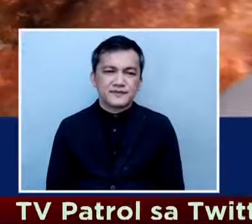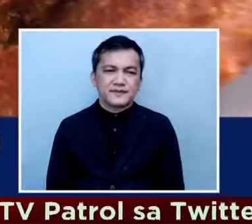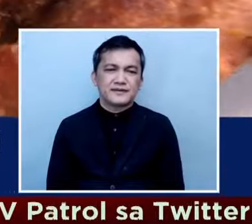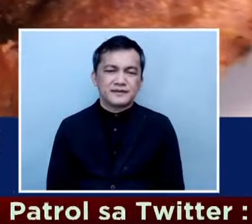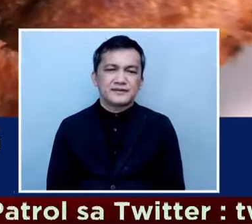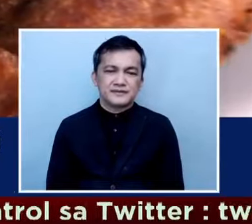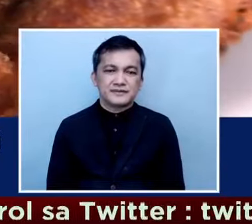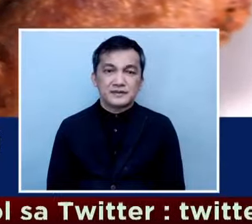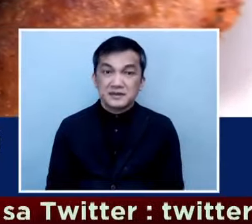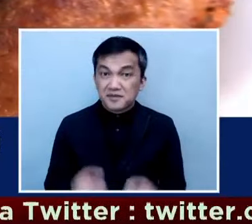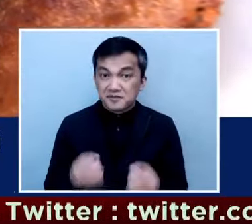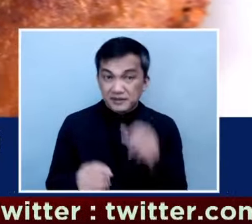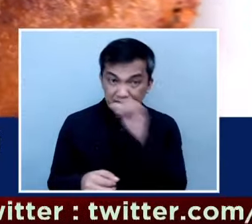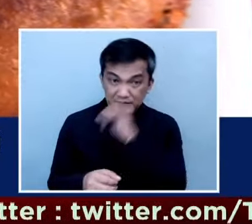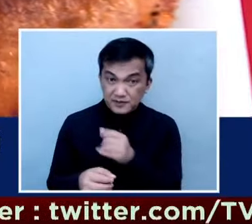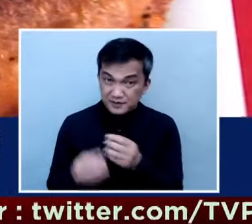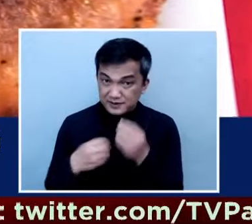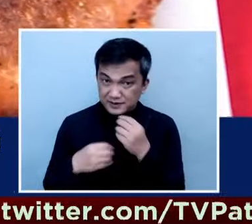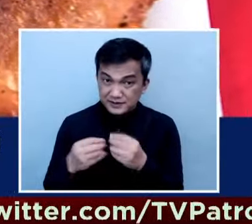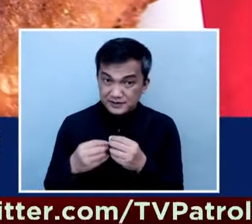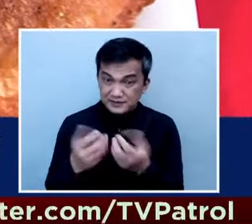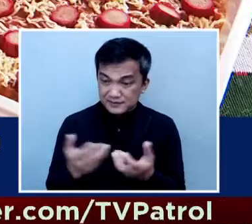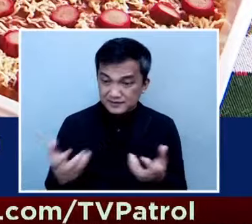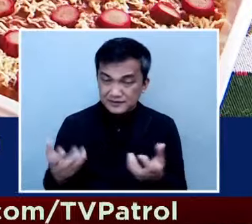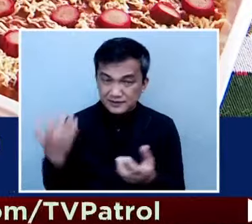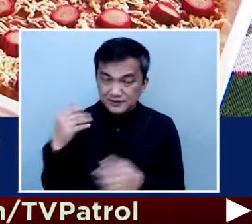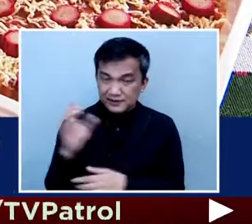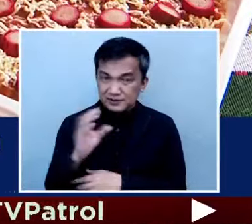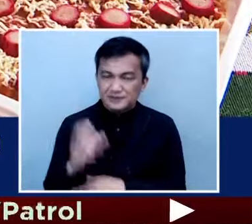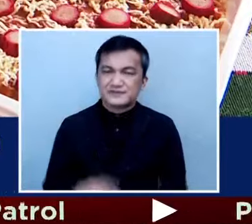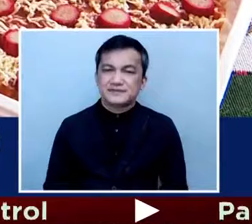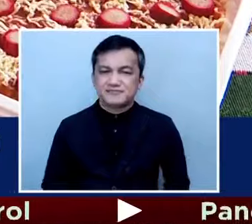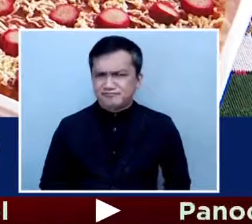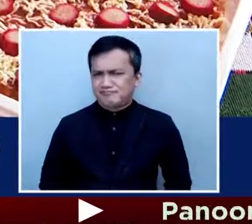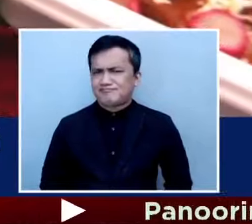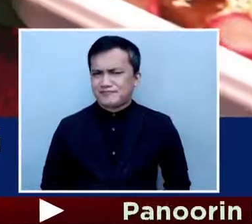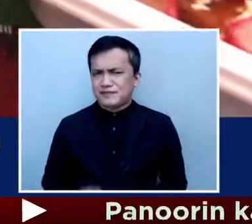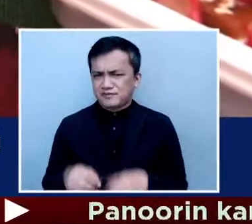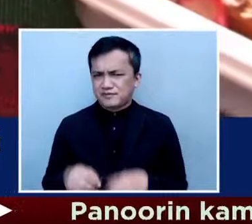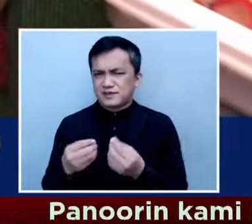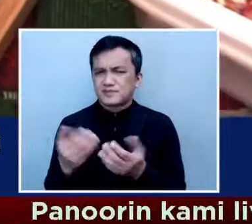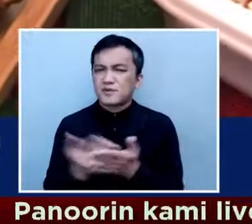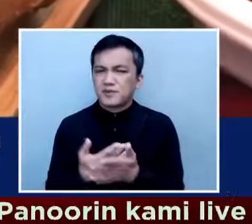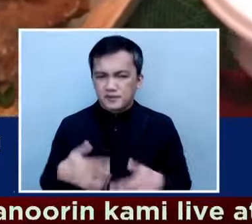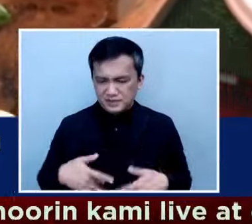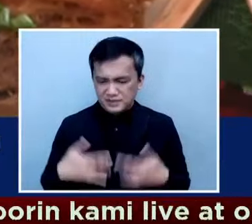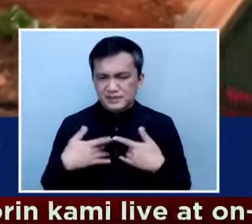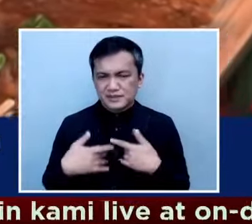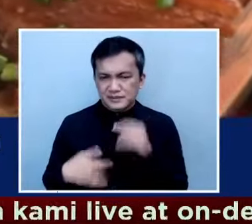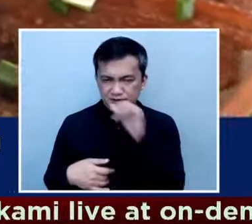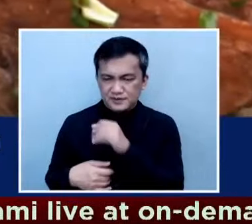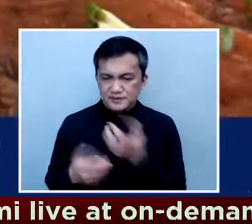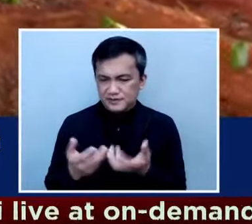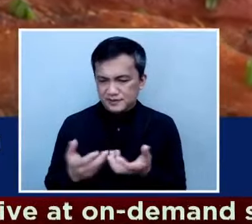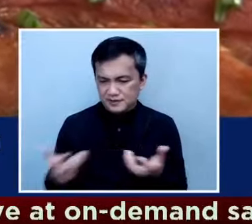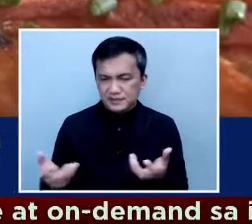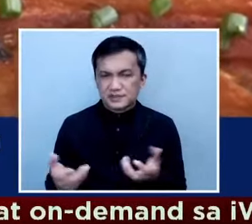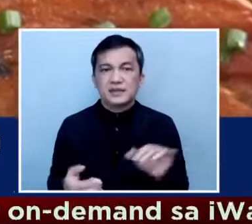Marami bang natirang pagkain mula sa handaan noong Pasko? Bigyan ng panibagong buhay ang mga natirang handa, gaya